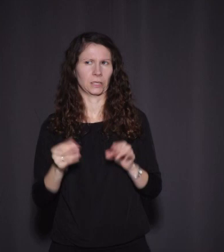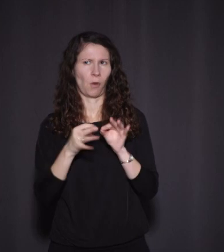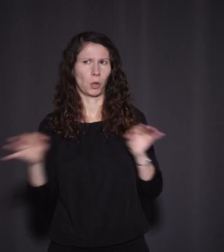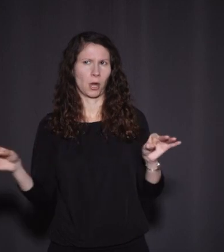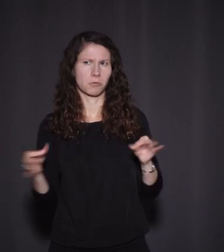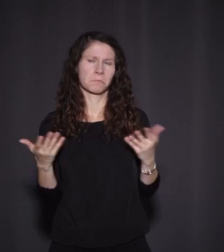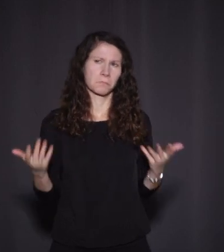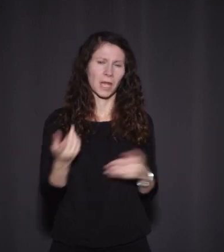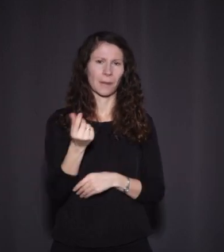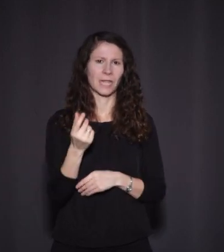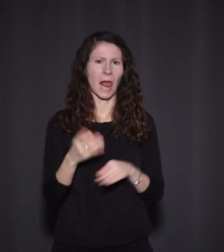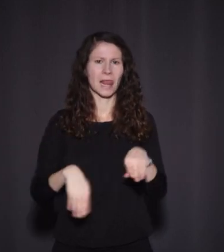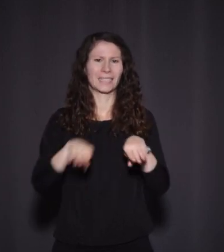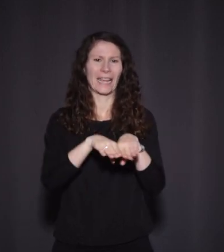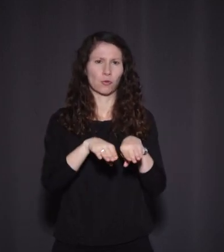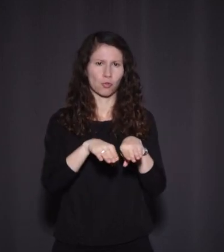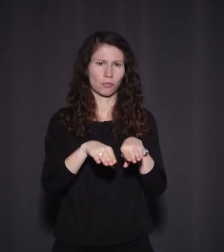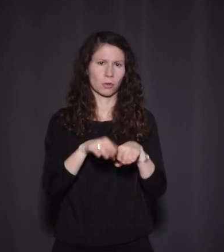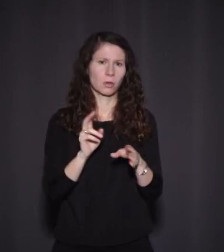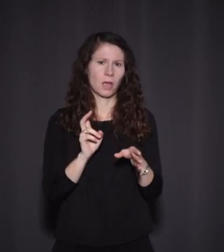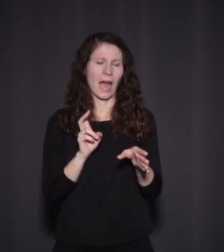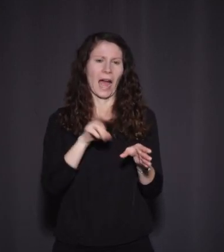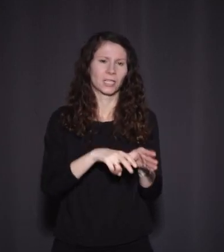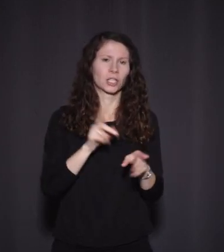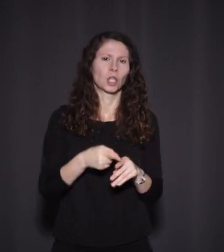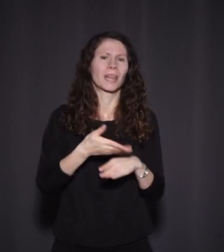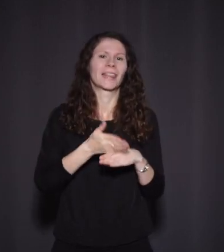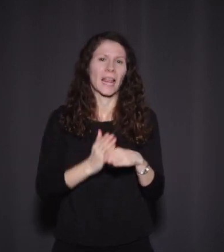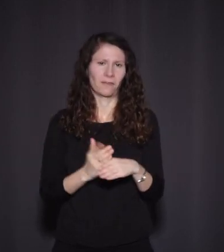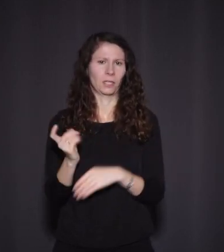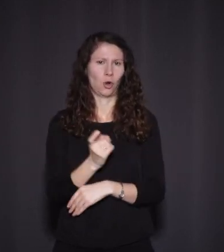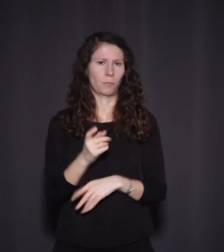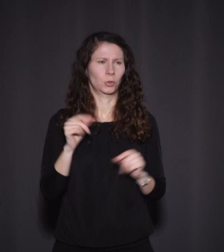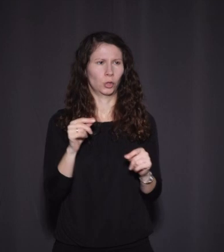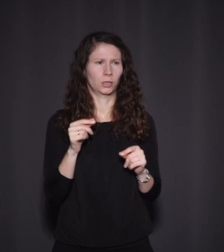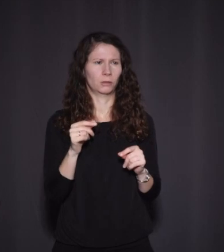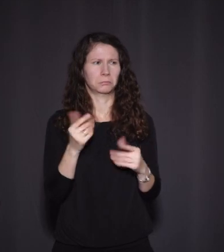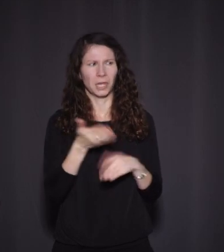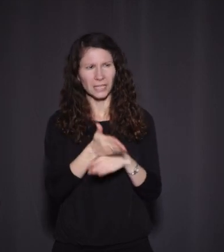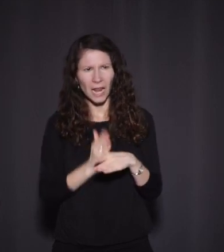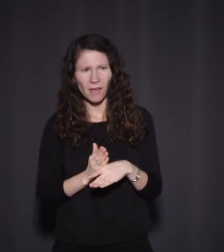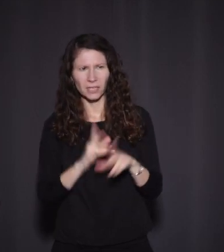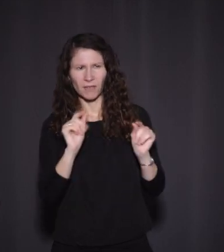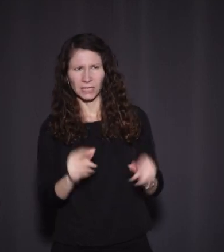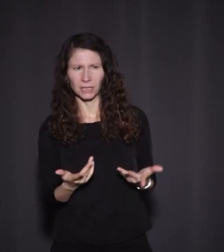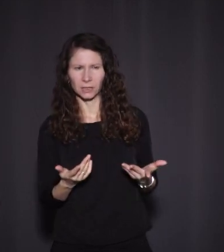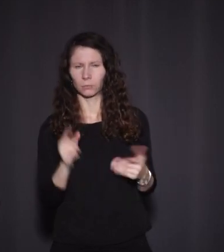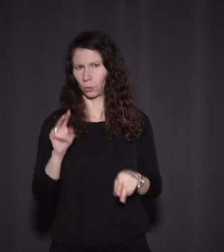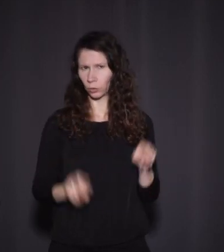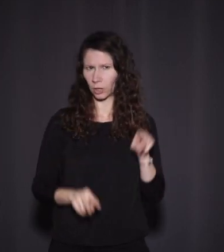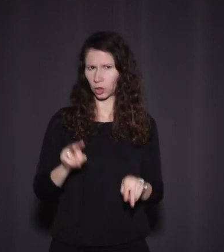der Einstieg in die Kapitaldeckung der Rentenversicherung kommen? Teilweise. Also in zwei Sätzen. Wo ist denn da jetzt der Unterschied